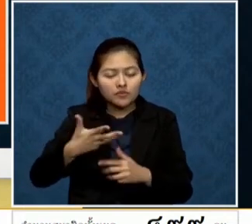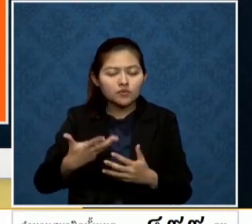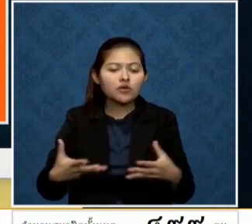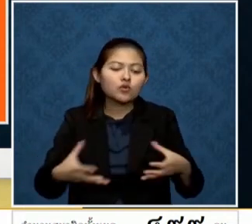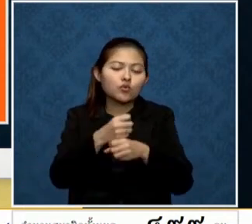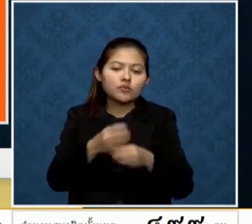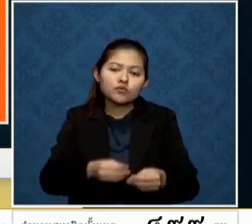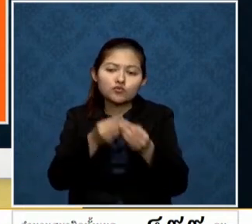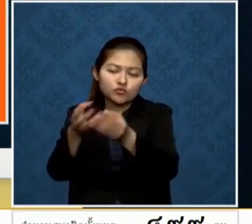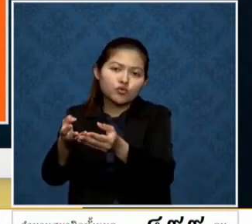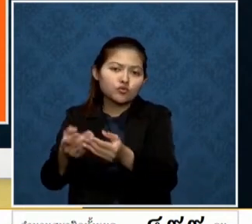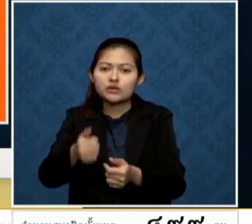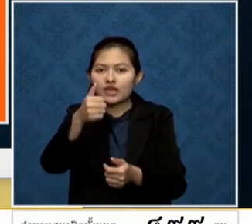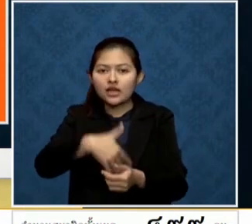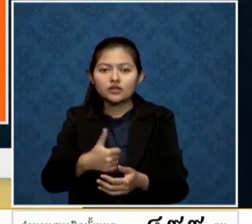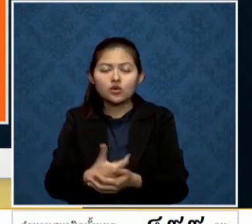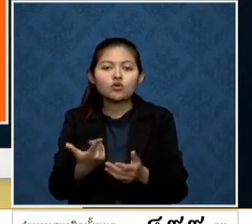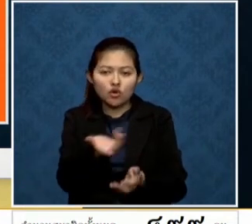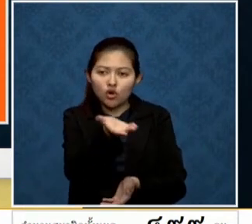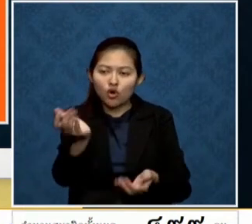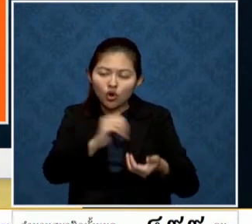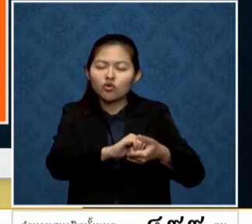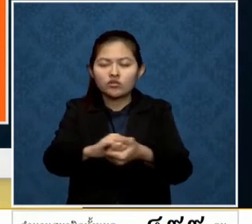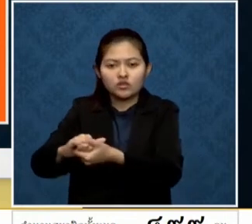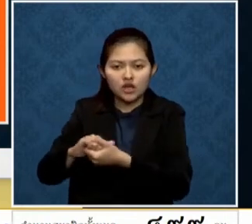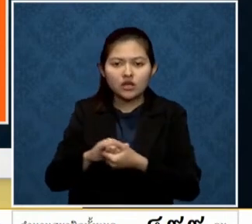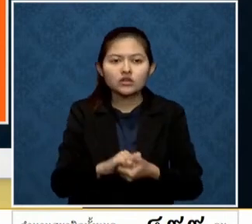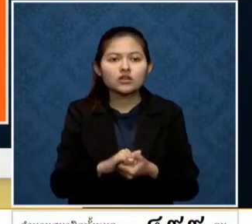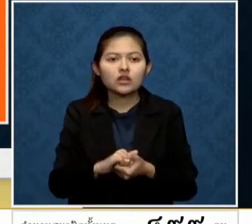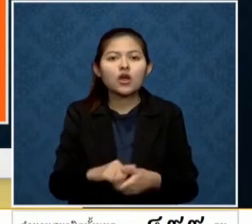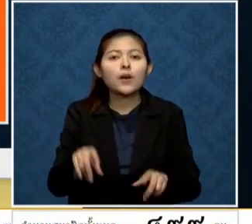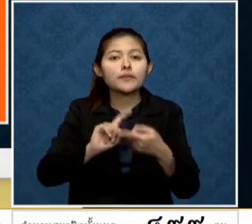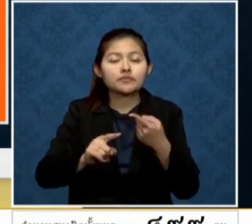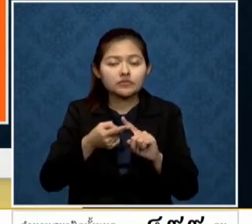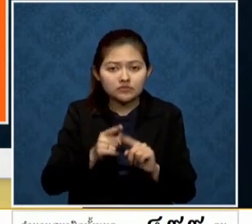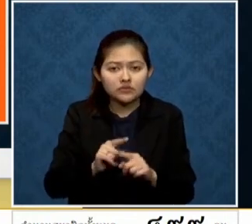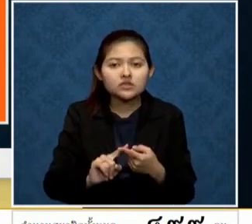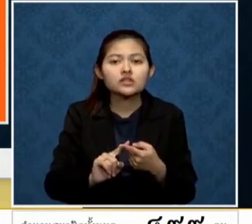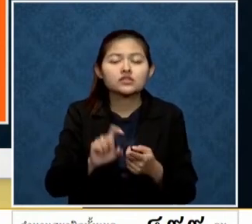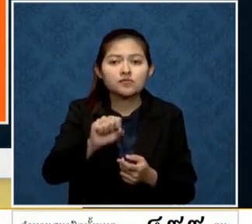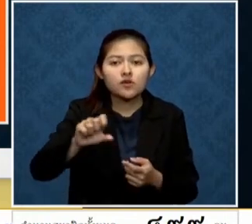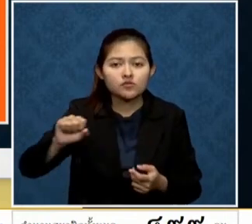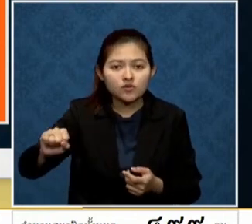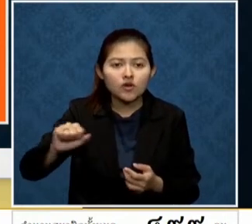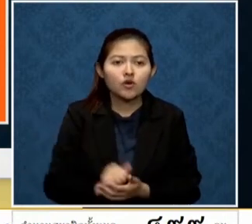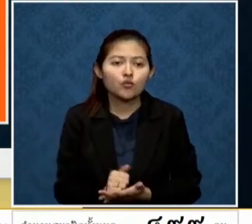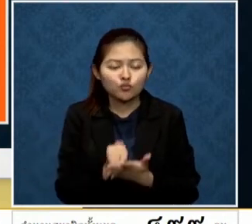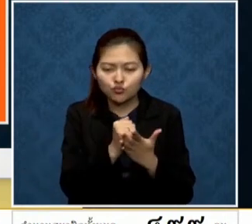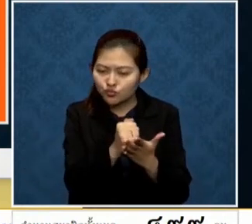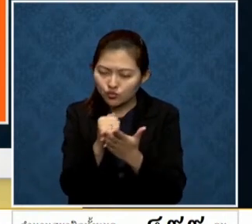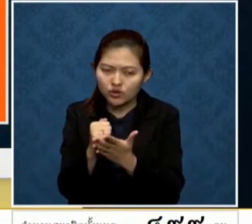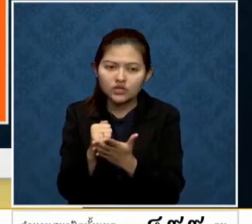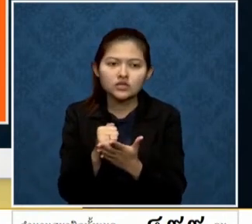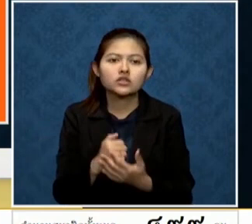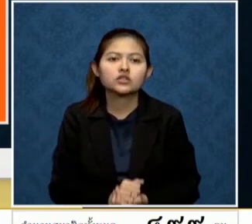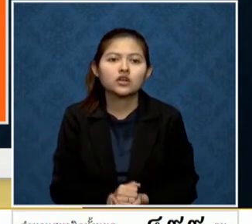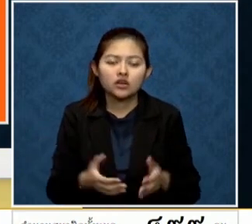งานนั้นหน่วยงานนี้อย่างเดียวไม่ได้อีกแล้วนะคะดิฉันขอเรียกร้องและขอเพื่อนๆสมาชิกทุกท่านนะคะในที่นี้ช่วยกันโหวตนะคะ